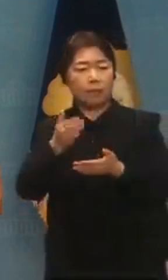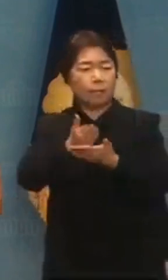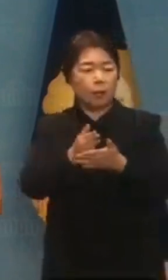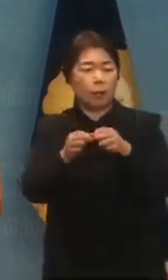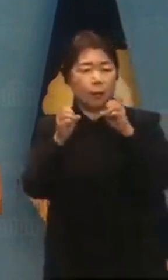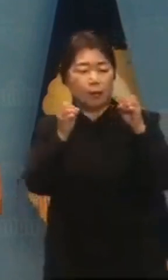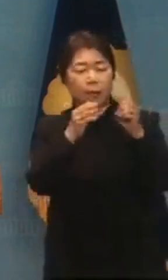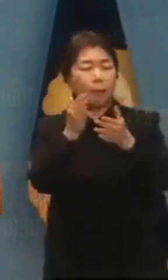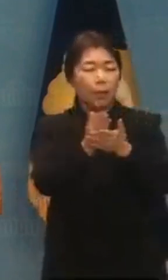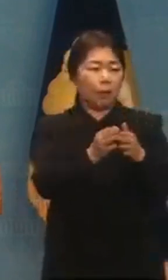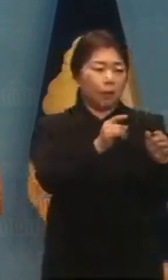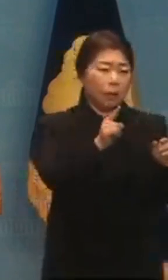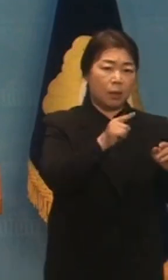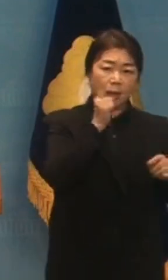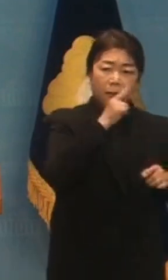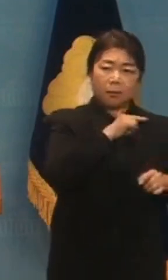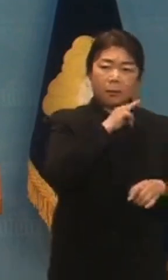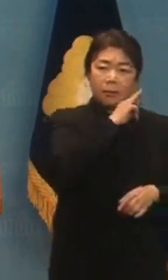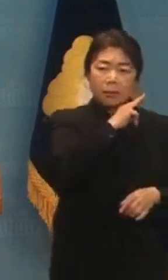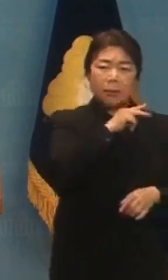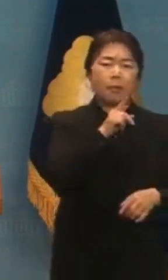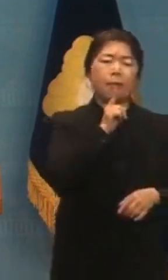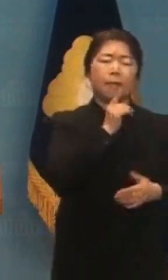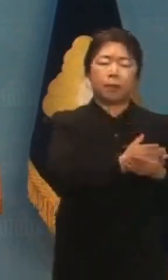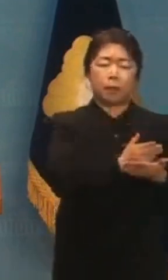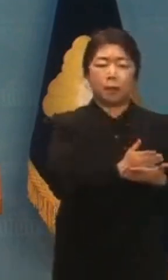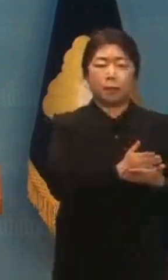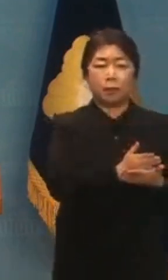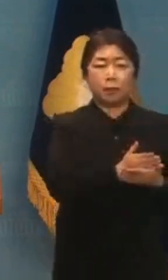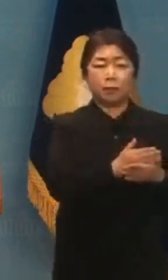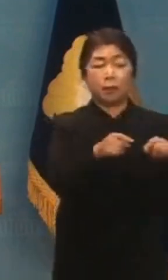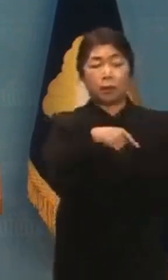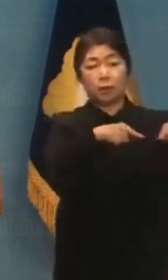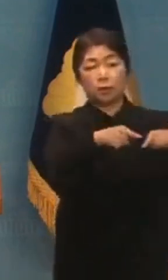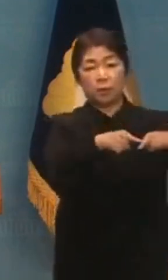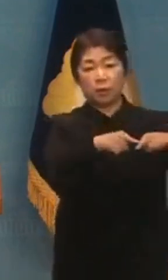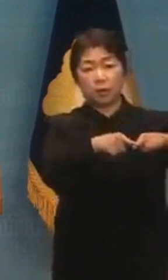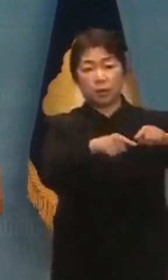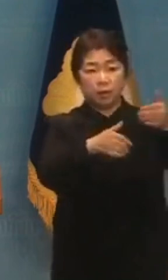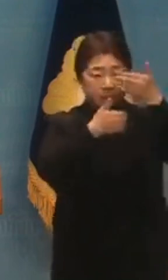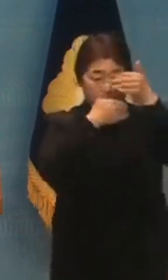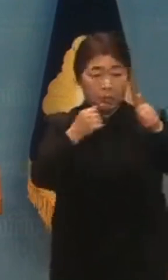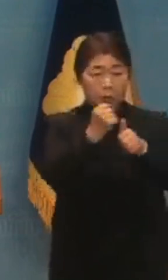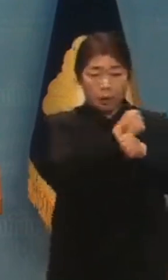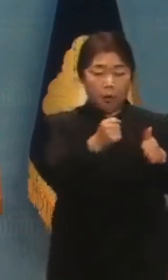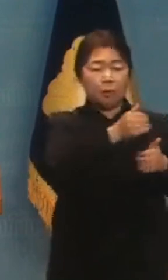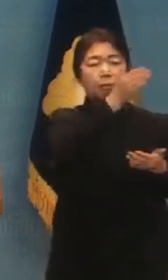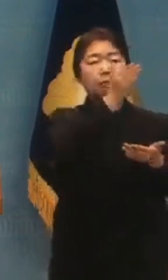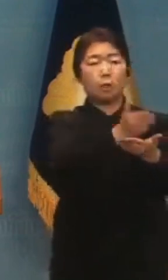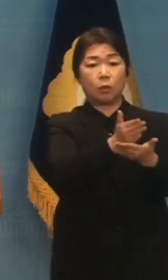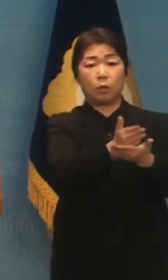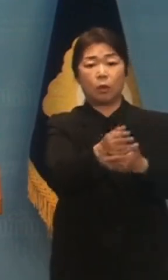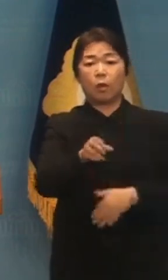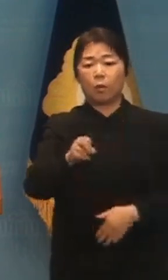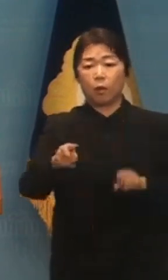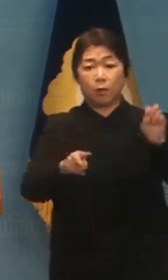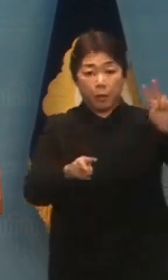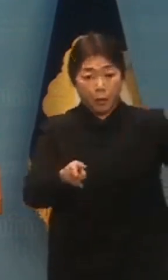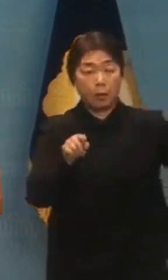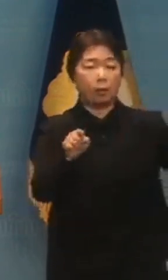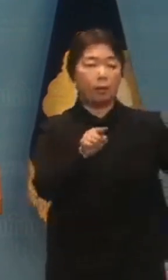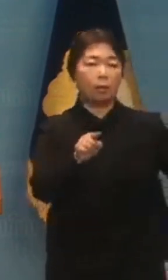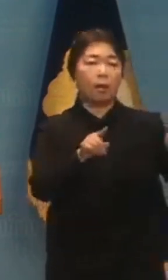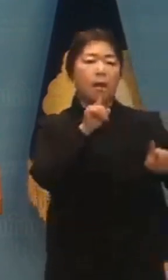합니다. 정치 테러는 절대 불가라는 원칙 하에 여야 할 것 없이